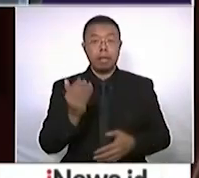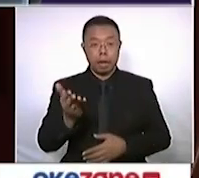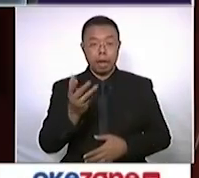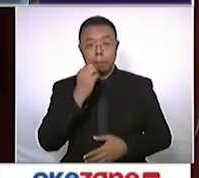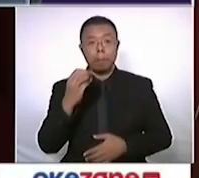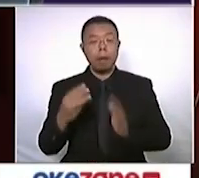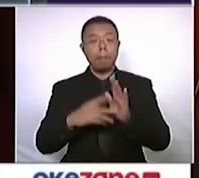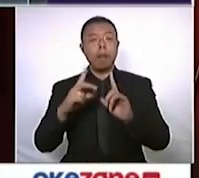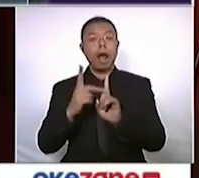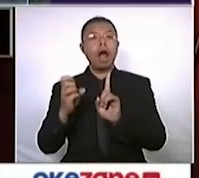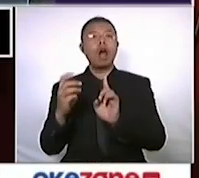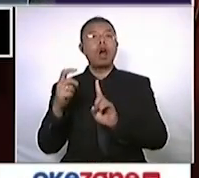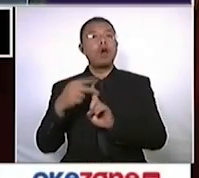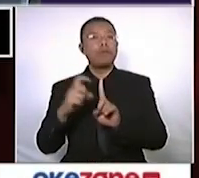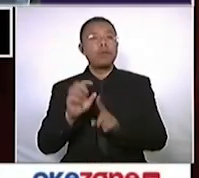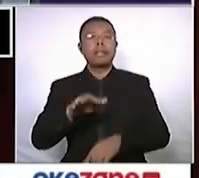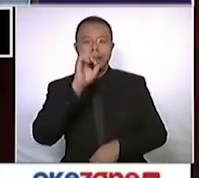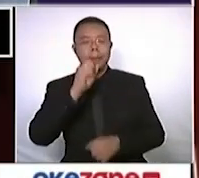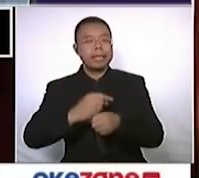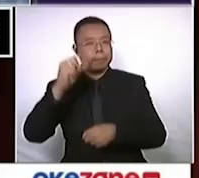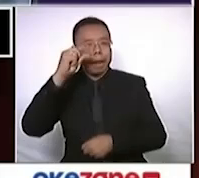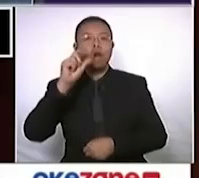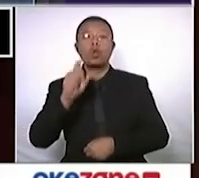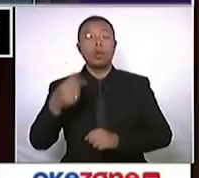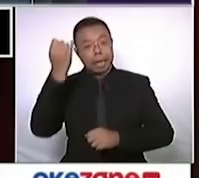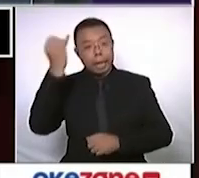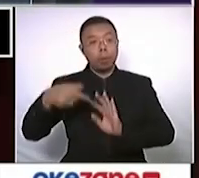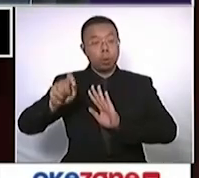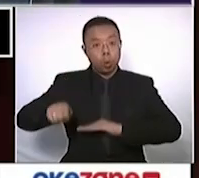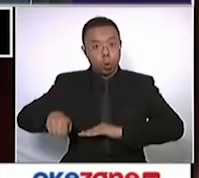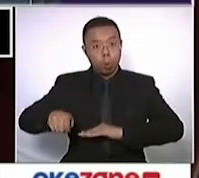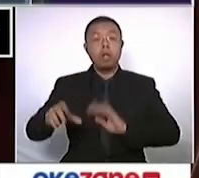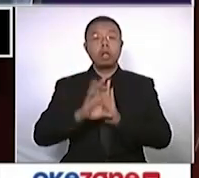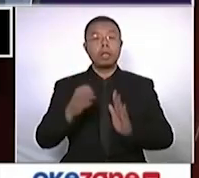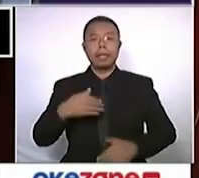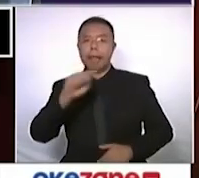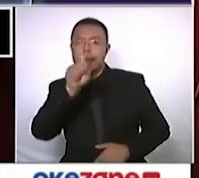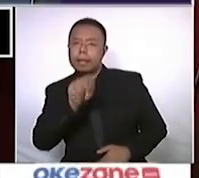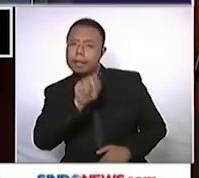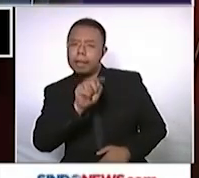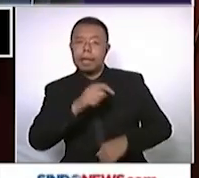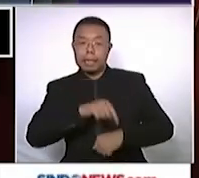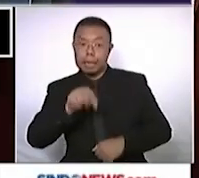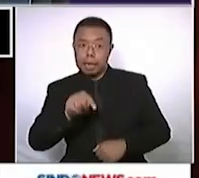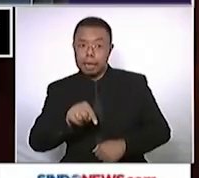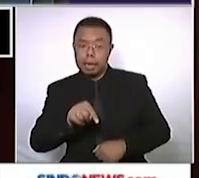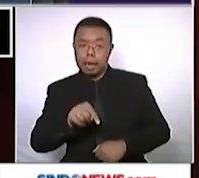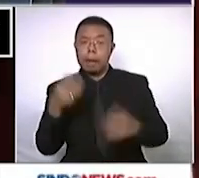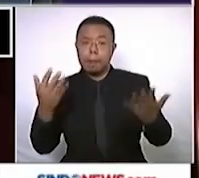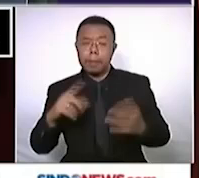silakan Pak Mahfud. Jadi begini Mas Gibran, di dalam ilmu hukum, misalnya saya tanya kepada Anda sekarang